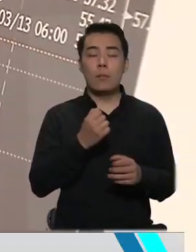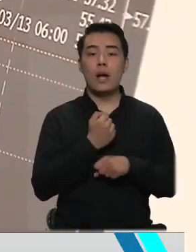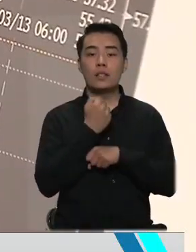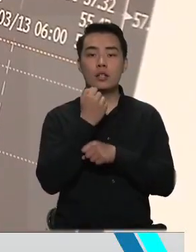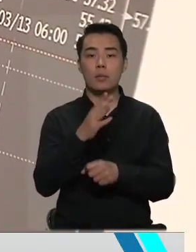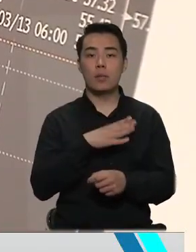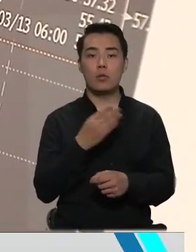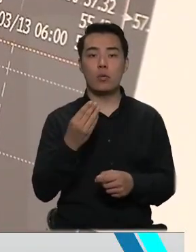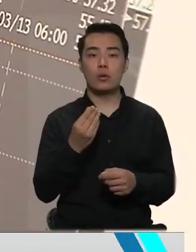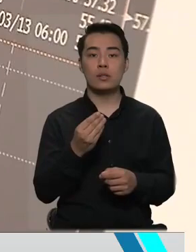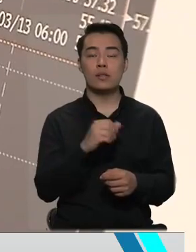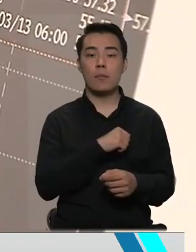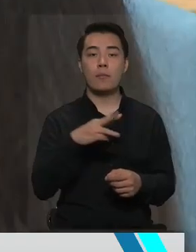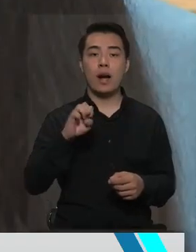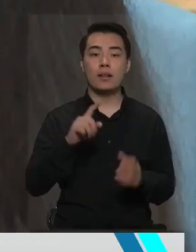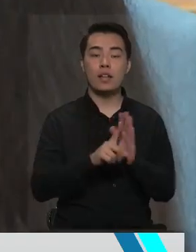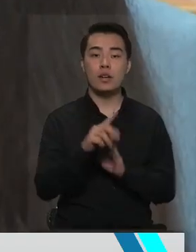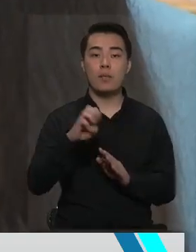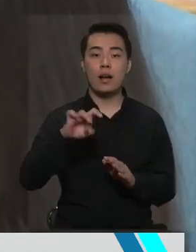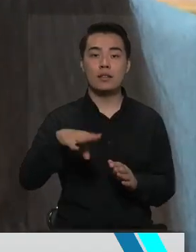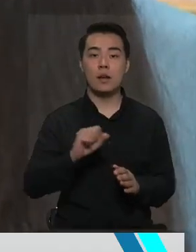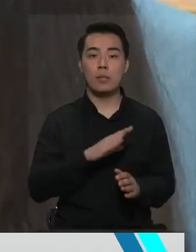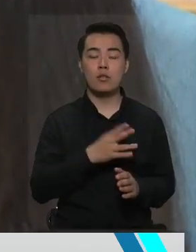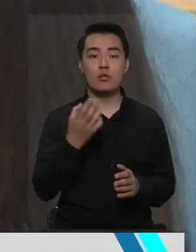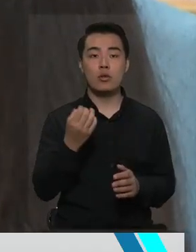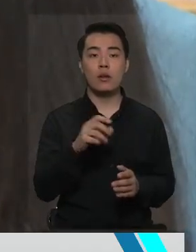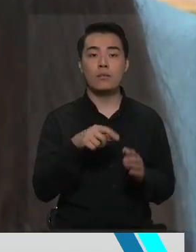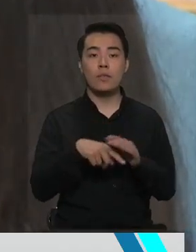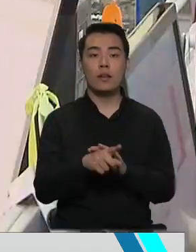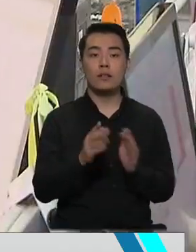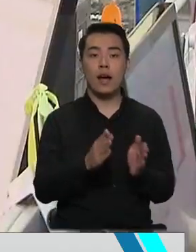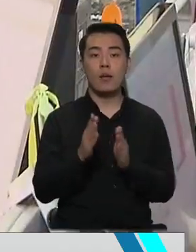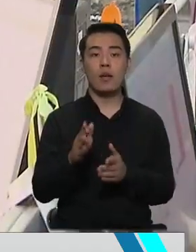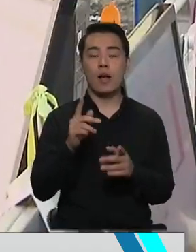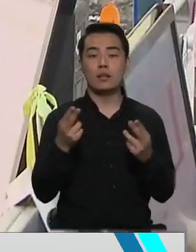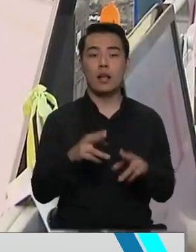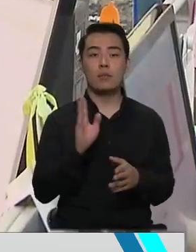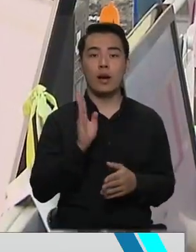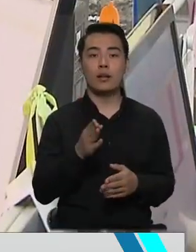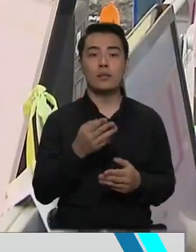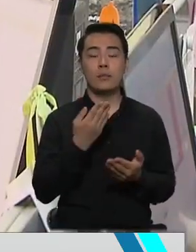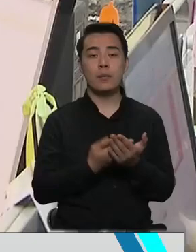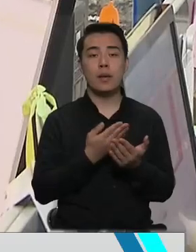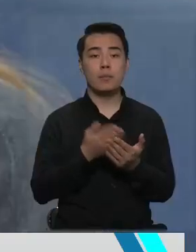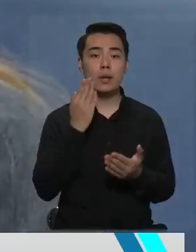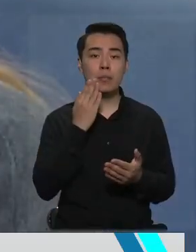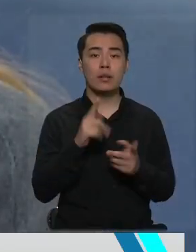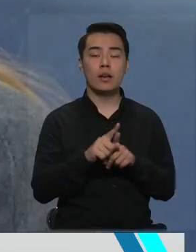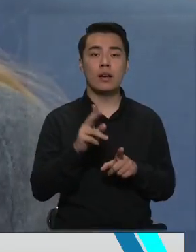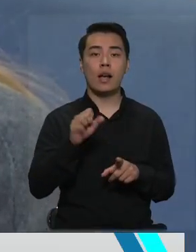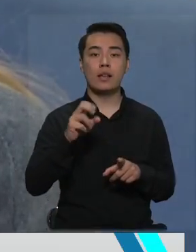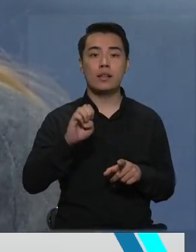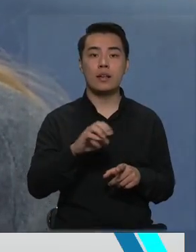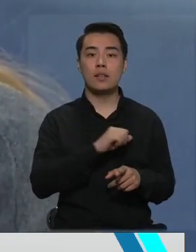поддержали курс в начале марта Однако волатильность сохраняется к примеру сегодня На торгах косе